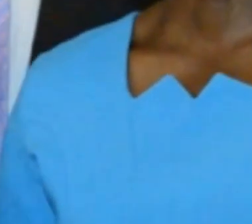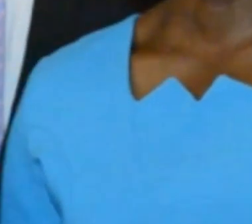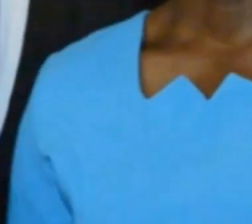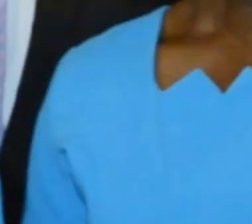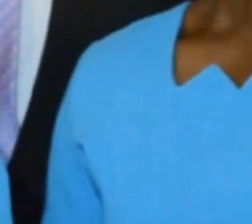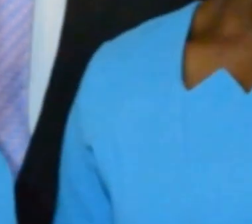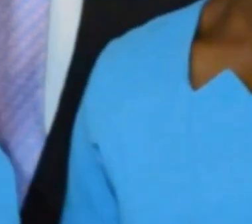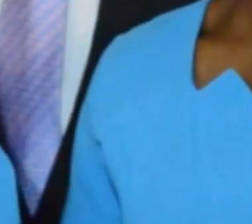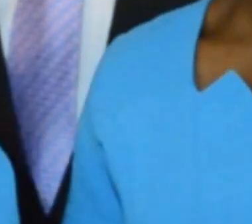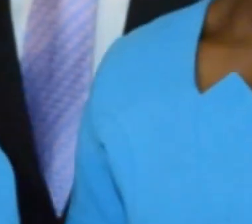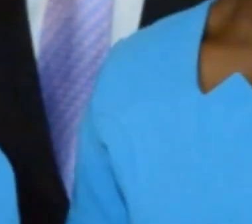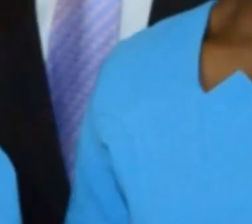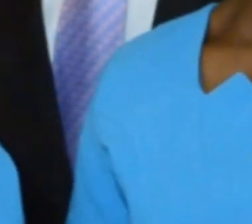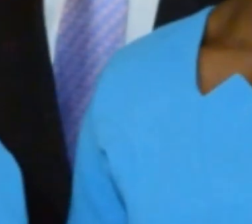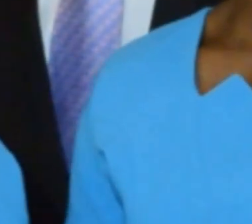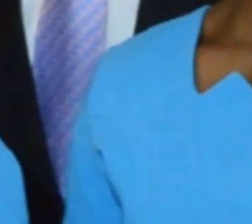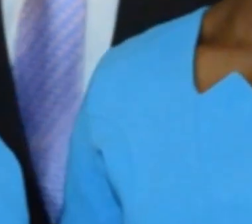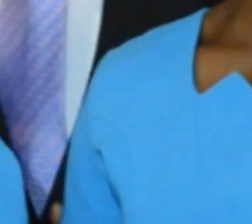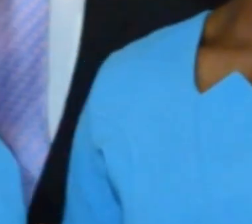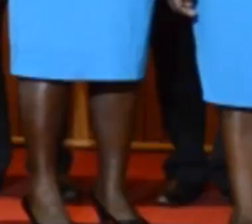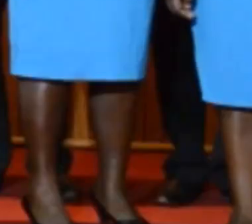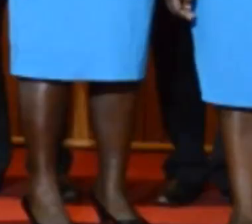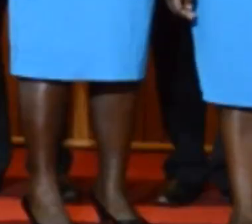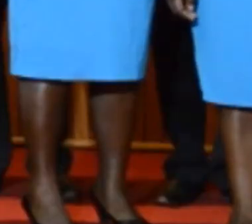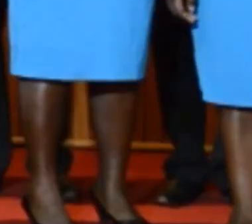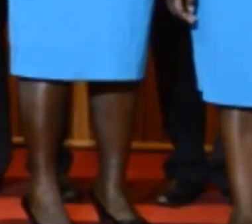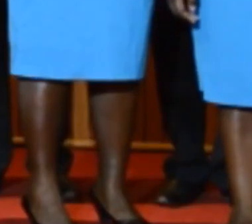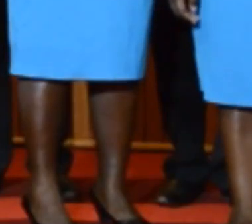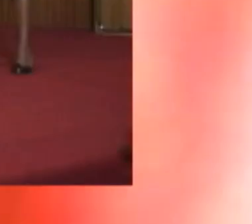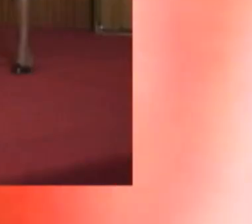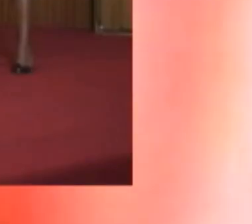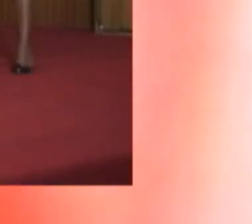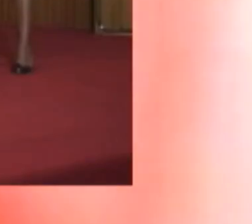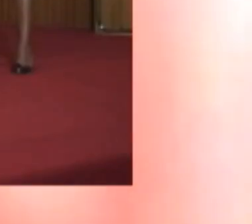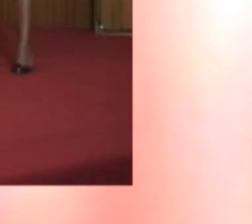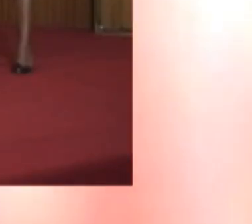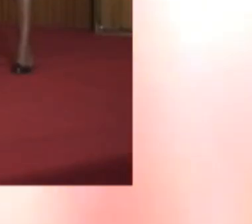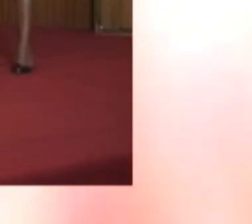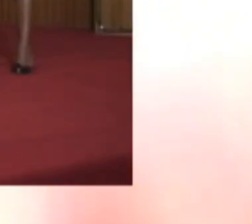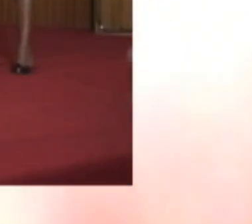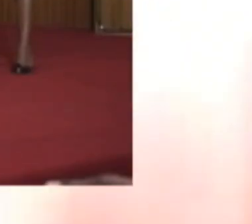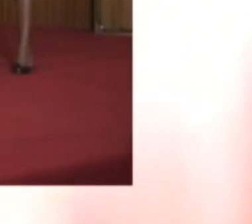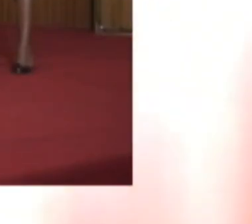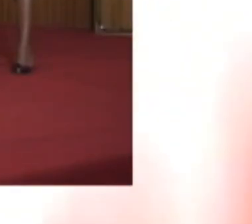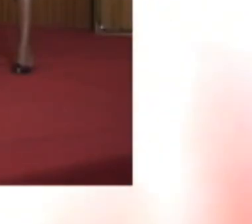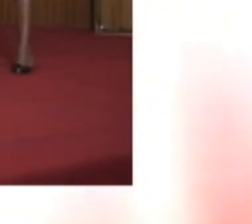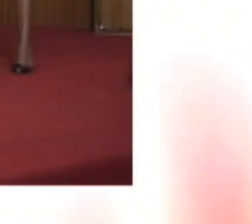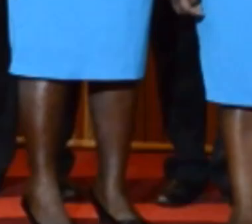wenyu nokuti ndokotadza ndodzoka kumusha wenyu kumusha zvese